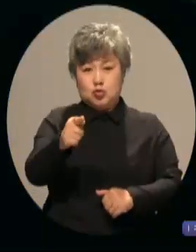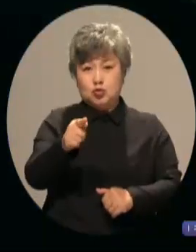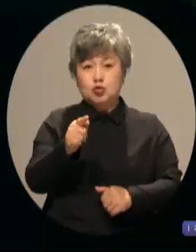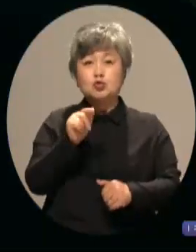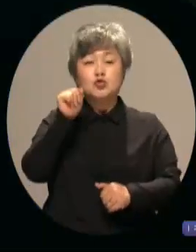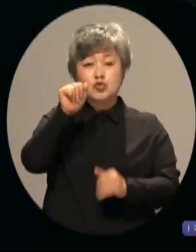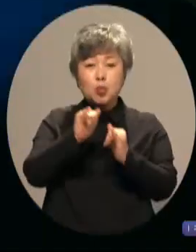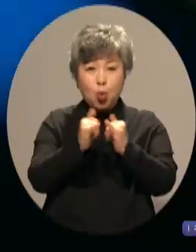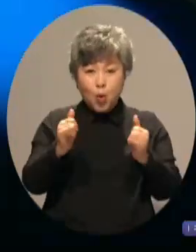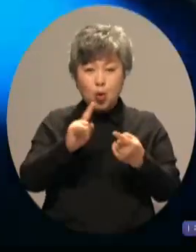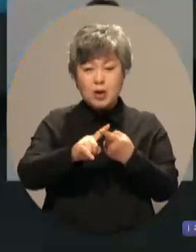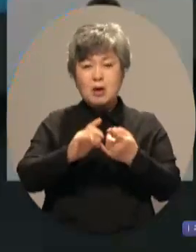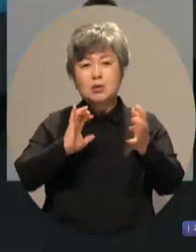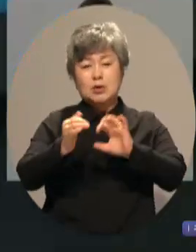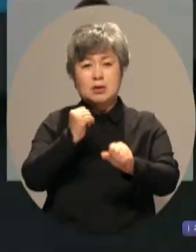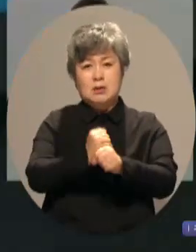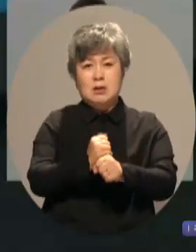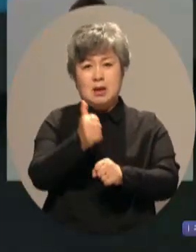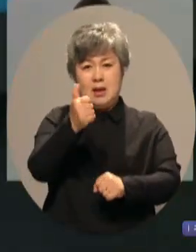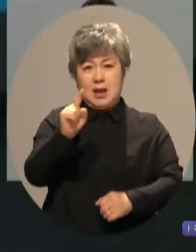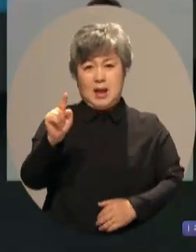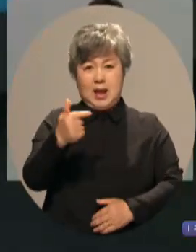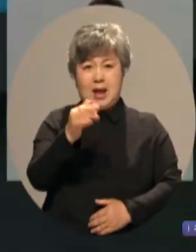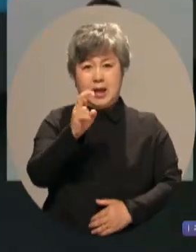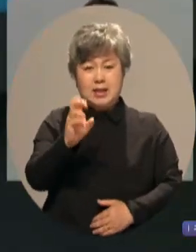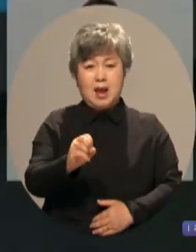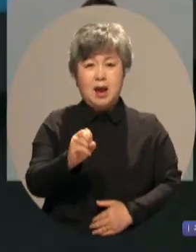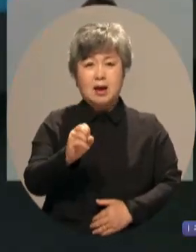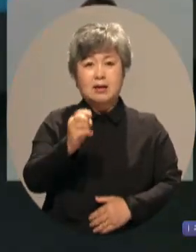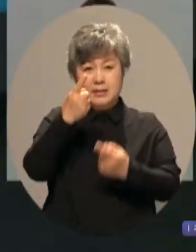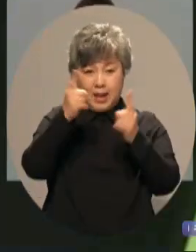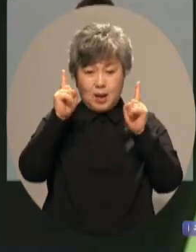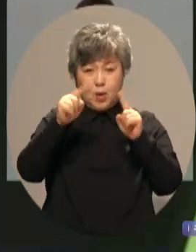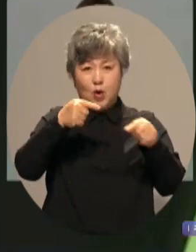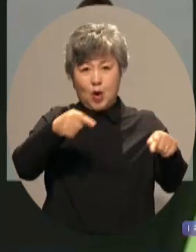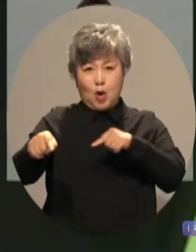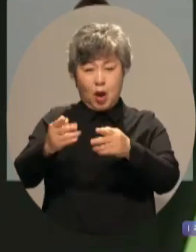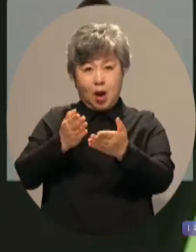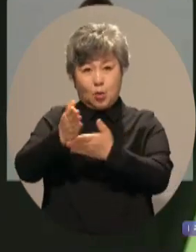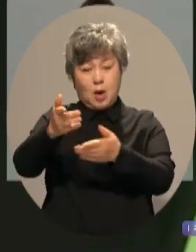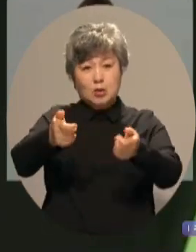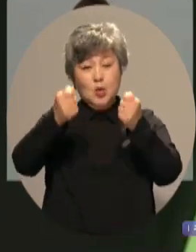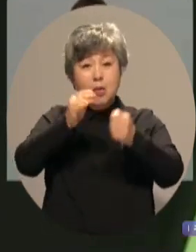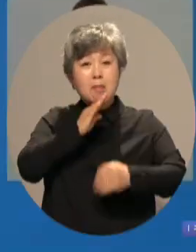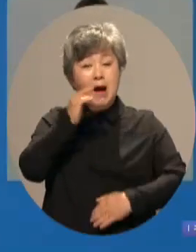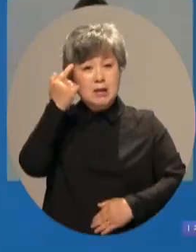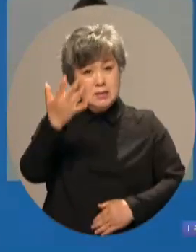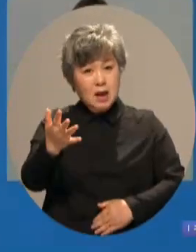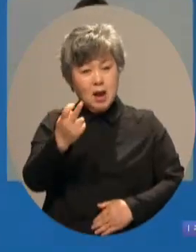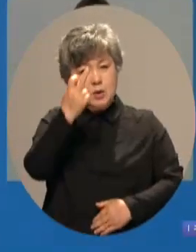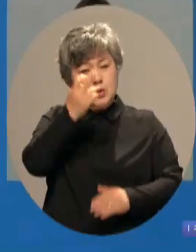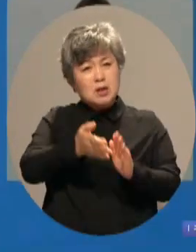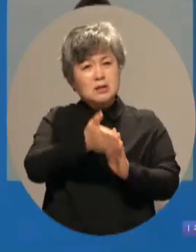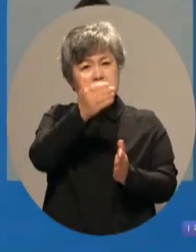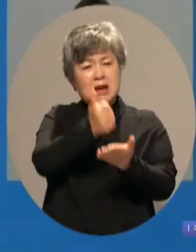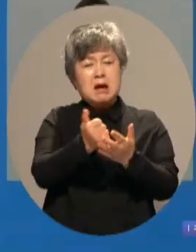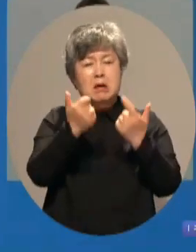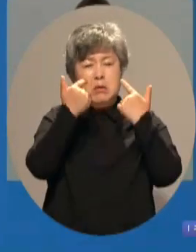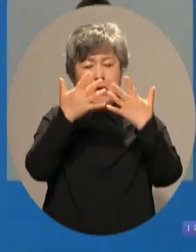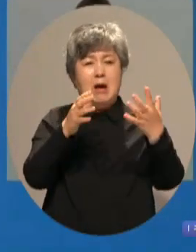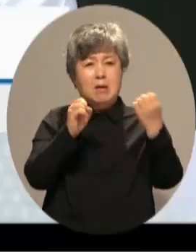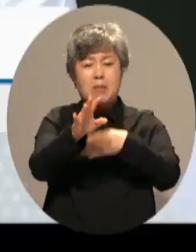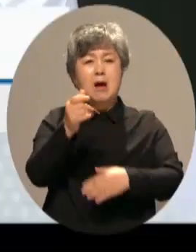토론회에서 최시장에게 한양대학교 경영학과 졸업이 맞냐고 의혹을 제기했지만 최시장의 답변은 명료하지